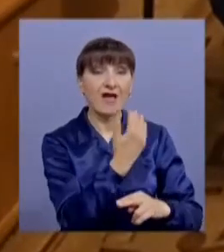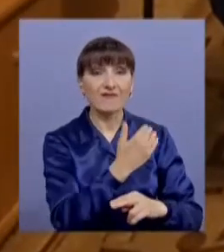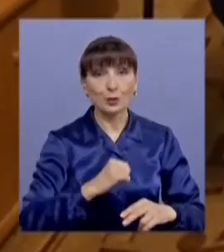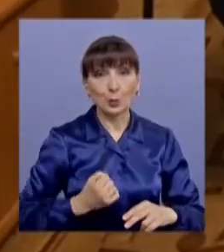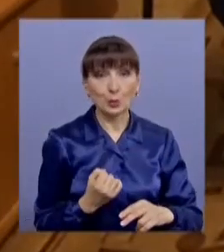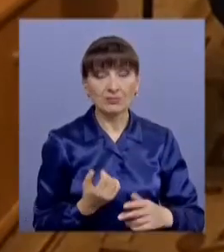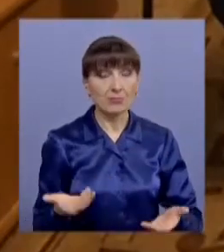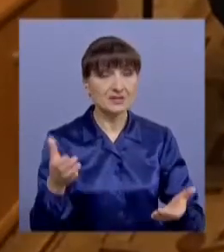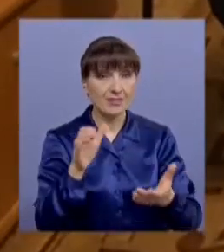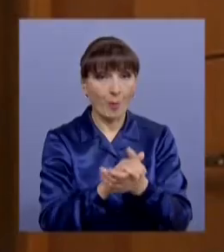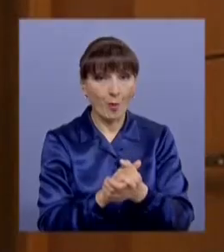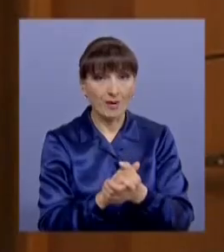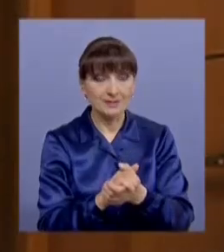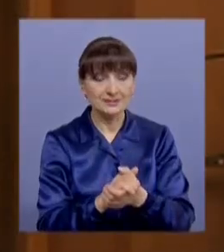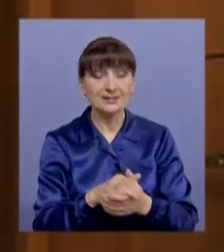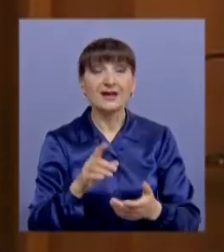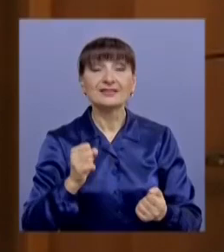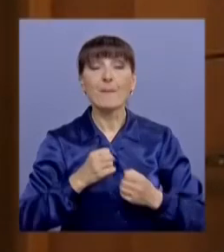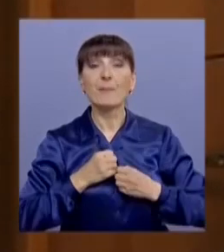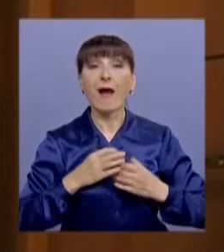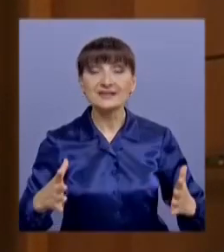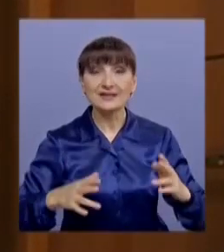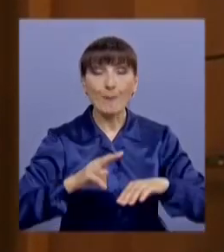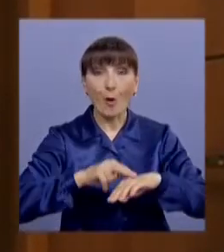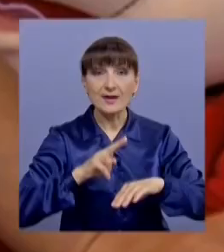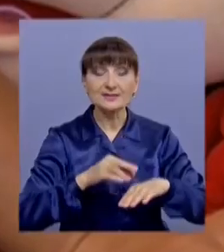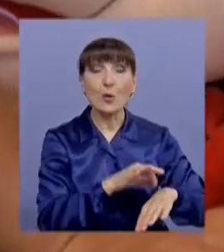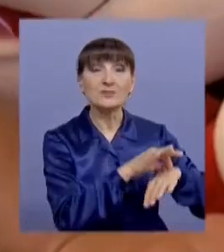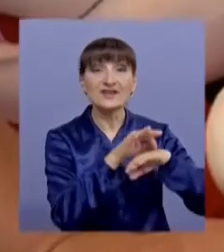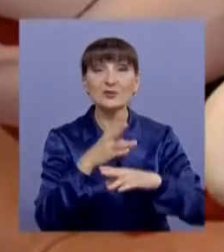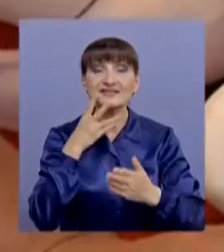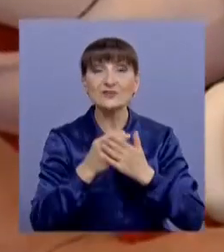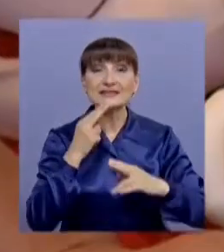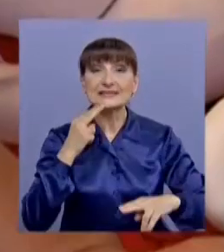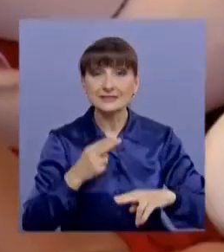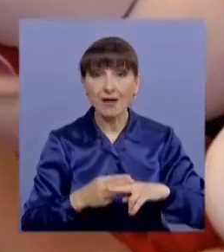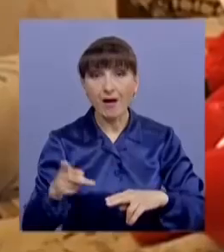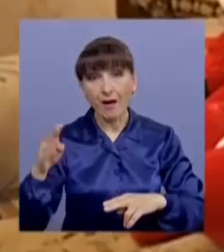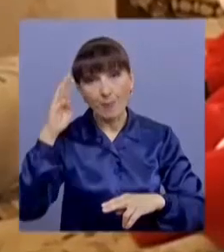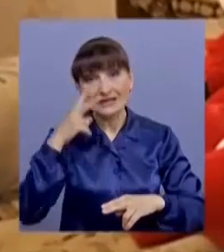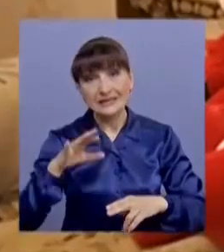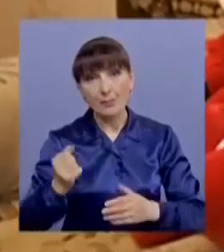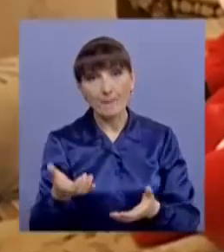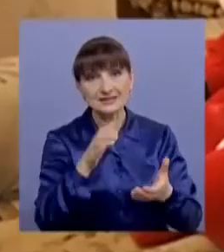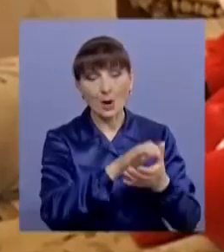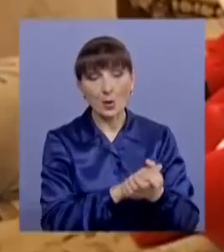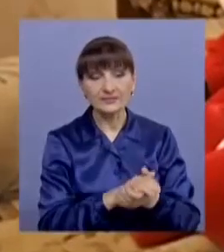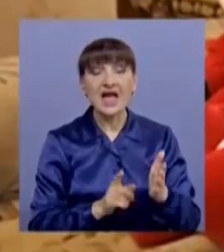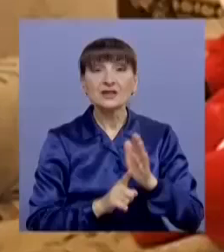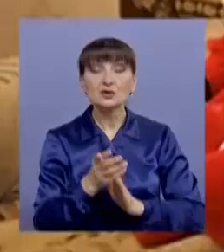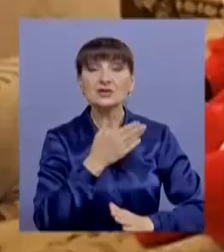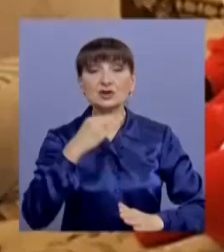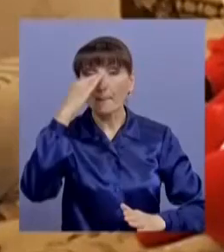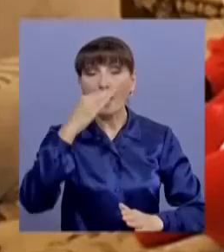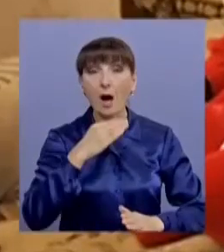Так они и познакомились на профессиональном празднике, куда друг привел юную сестру, выпускницу школы. Началось все с нашего папы. Он тоже пришел из